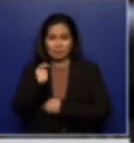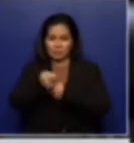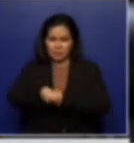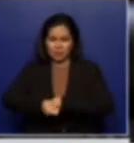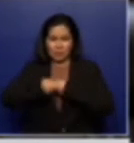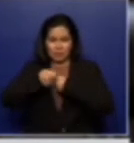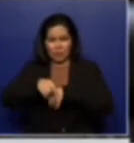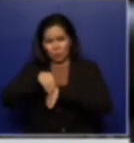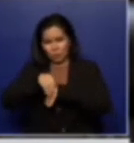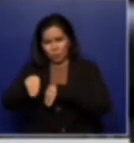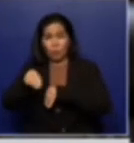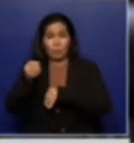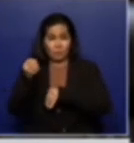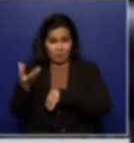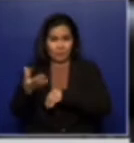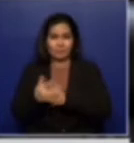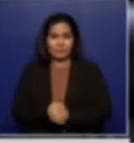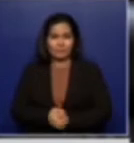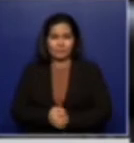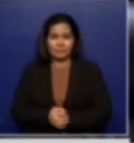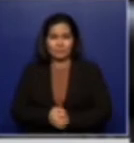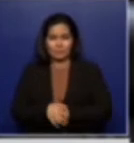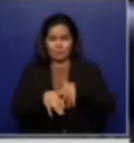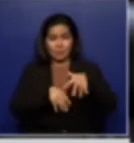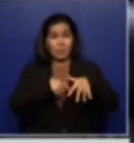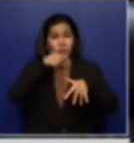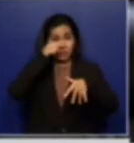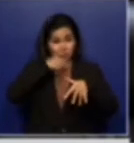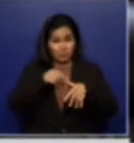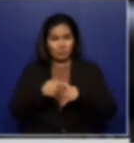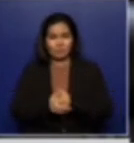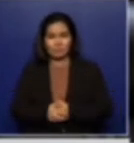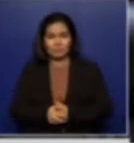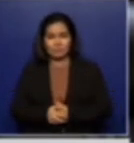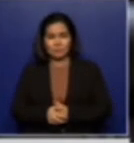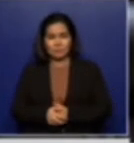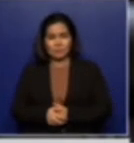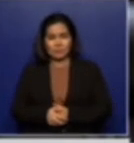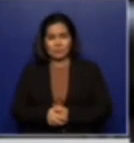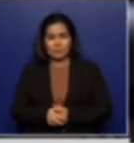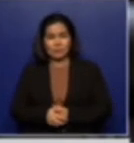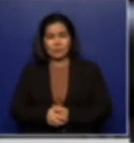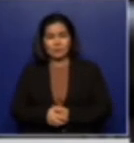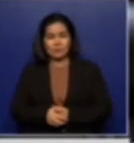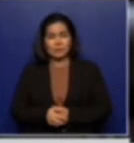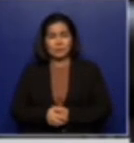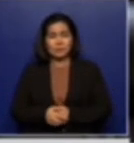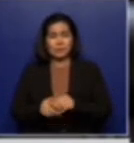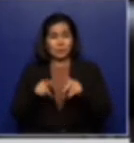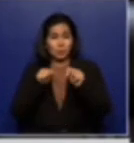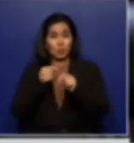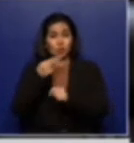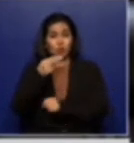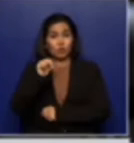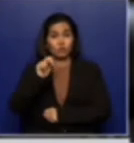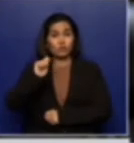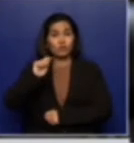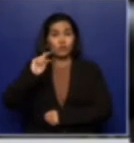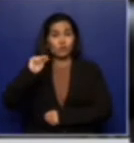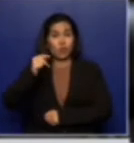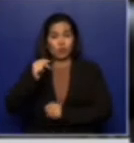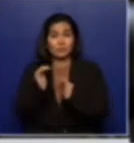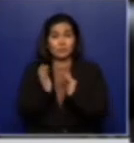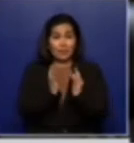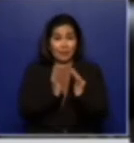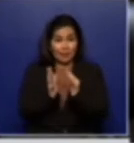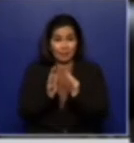ชาชนชาวไทยโดยเฉพาะพี่น้องประชาชนชาวบ้านฝายมอนตำบลหนองสาหร่ายพี่น้องประชาช